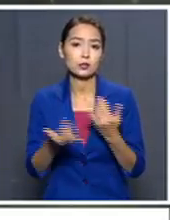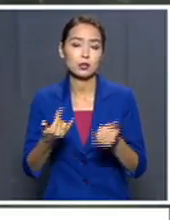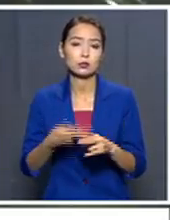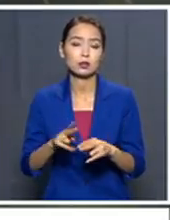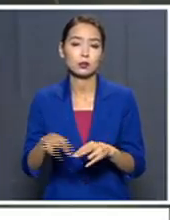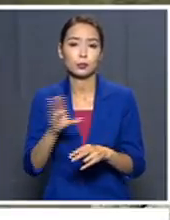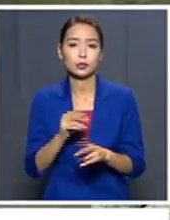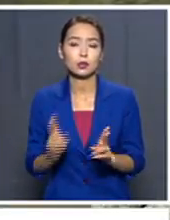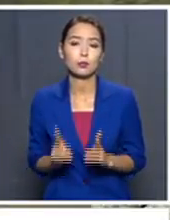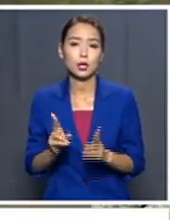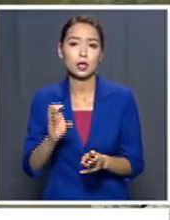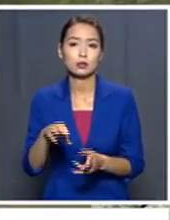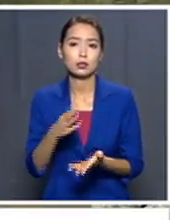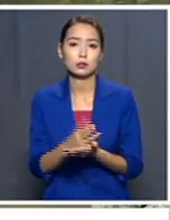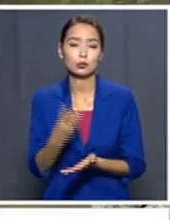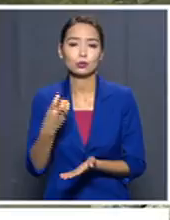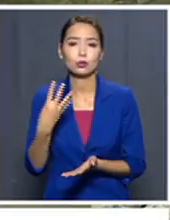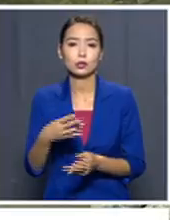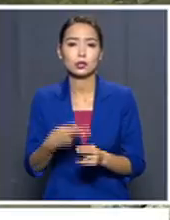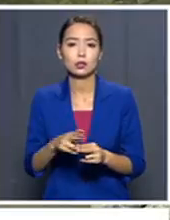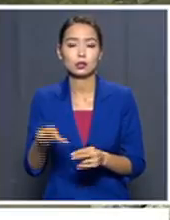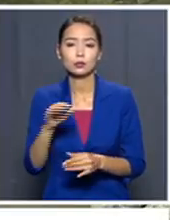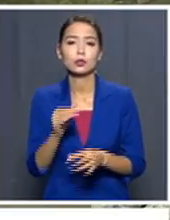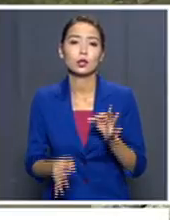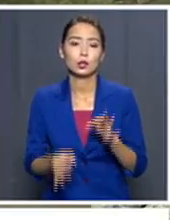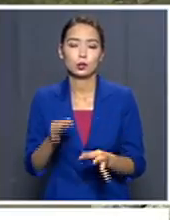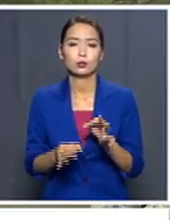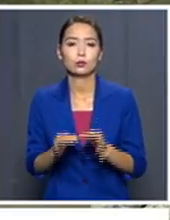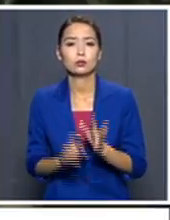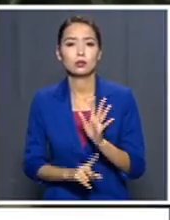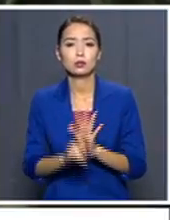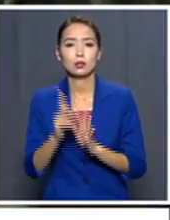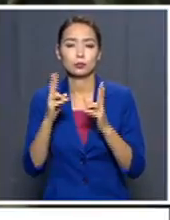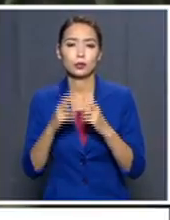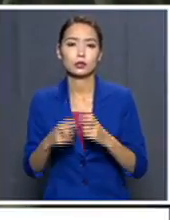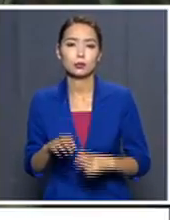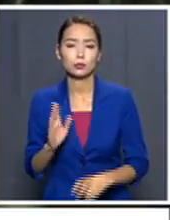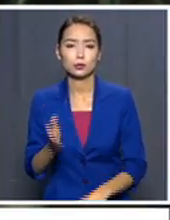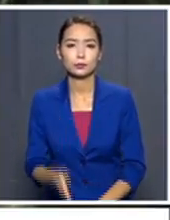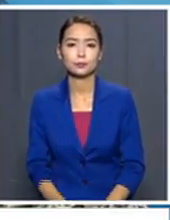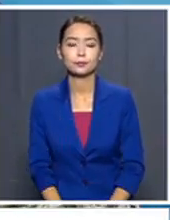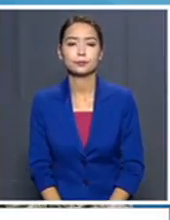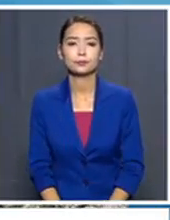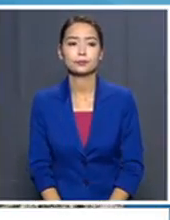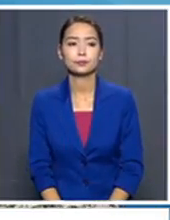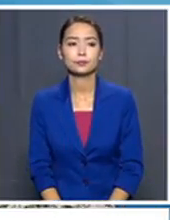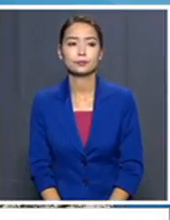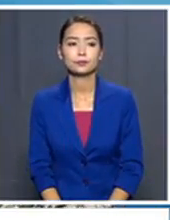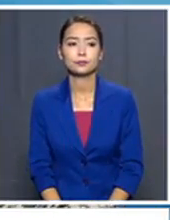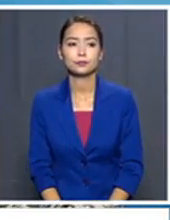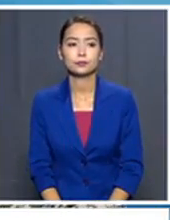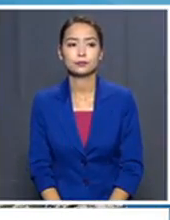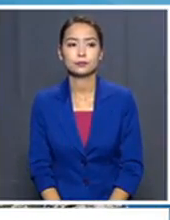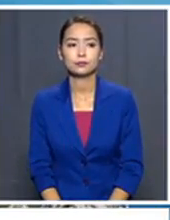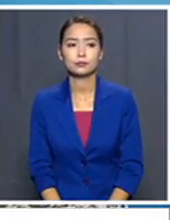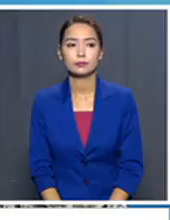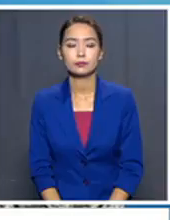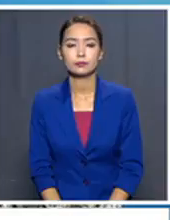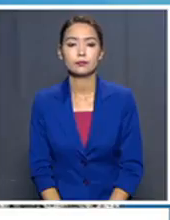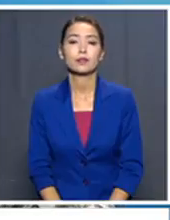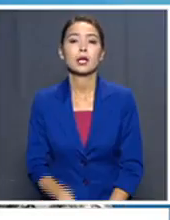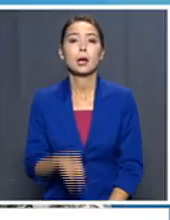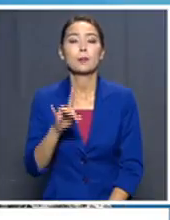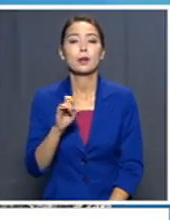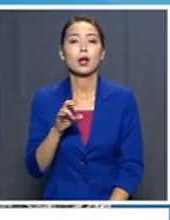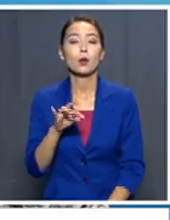кодексінің 340 бабына сәйкес сотқа дейінгі тергеу амалдары жүргізілуде. В целом за период УПМ браконьер.